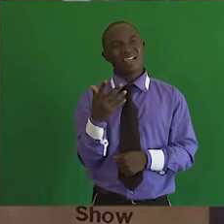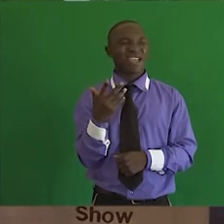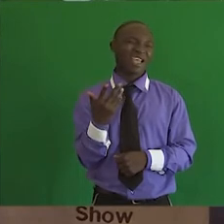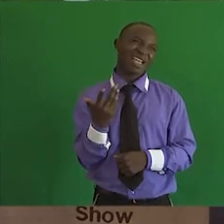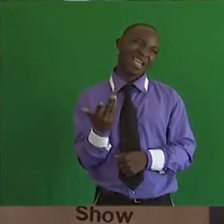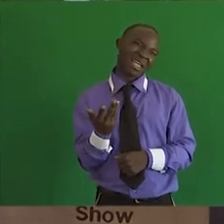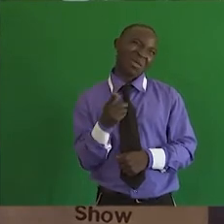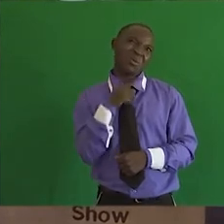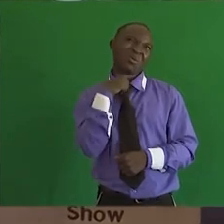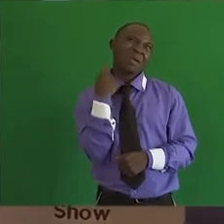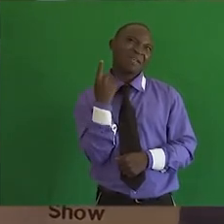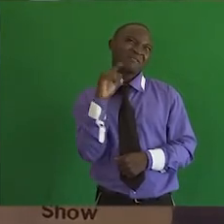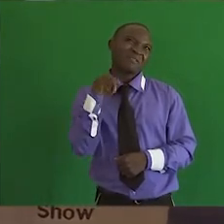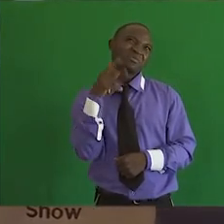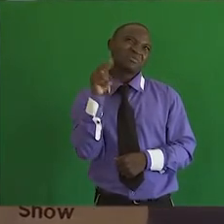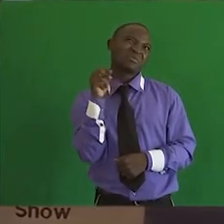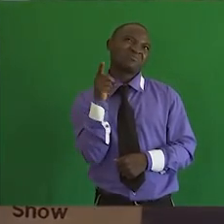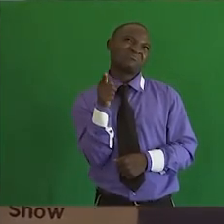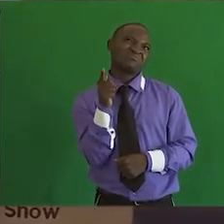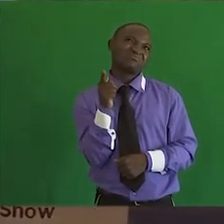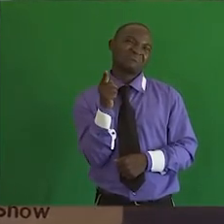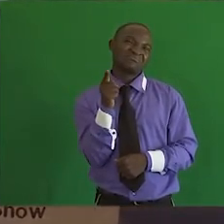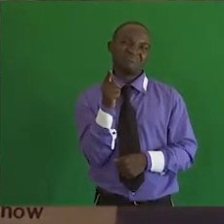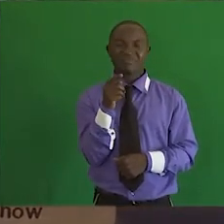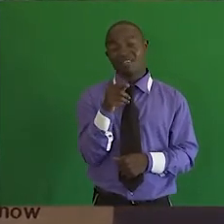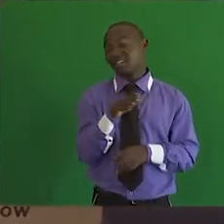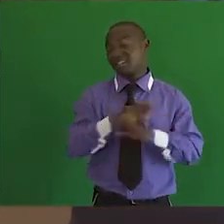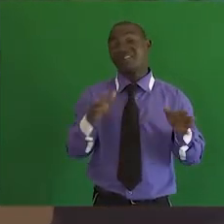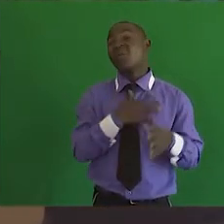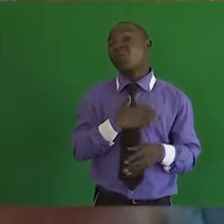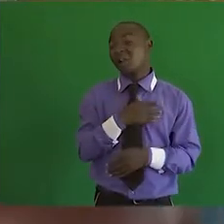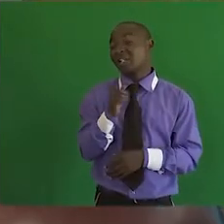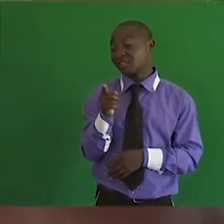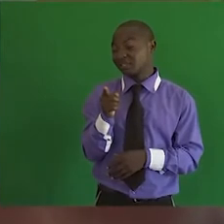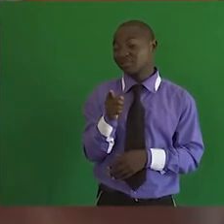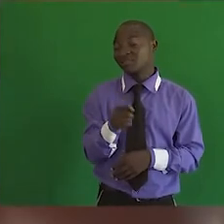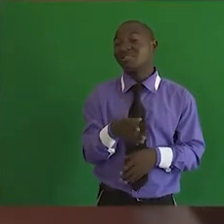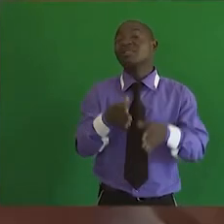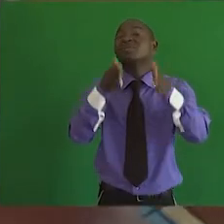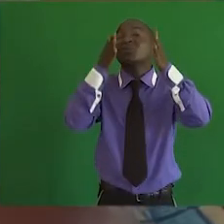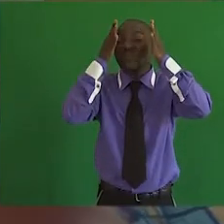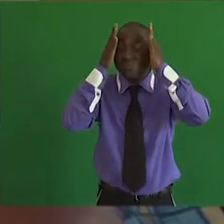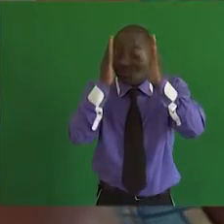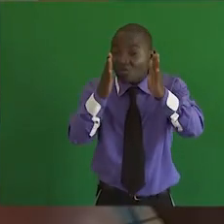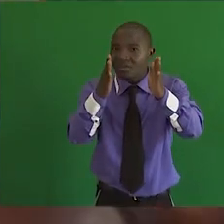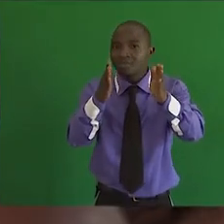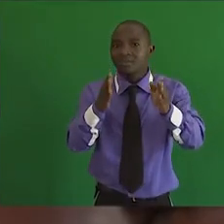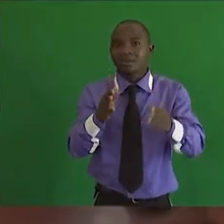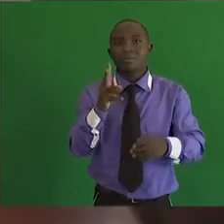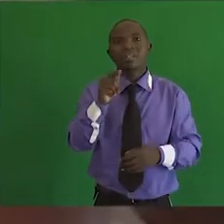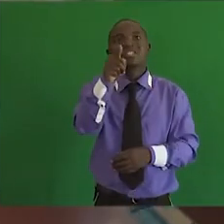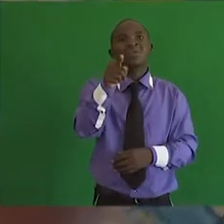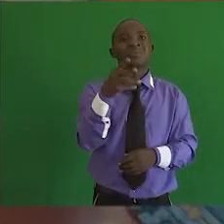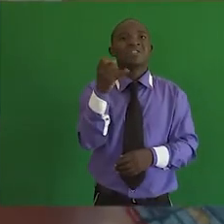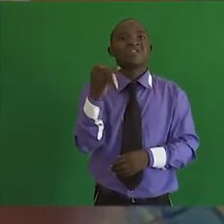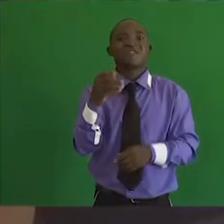mukaona vanhu vaviri vakabatana vachifamba seunonzi asi mukadzi wekumba uyu asi mukadzi wekumba nekuti vanonzi mukadzi wekumba hadiwe